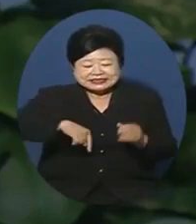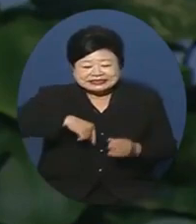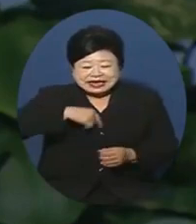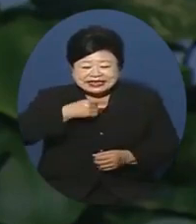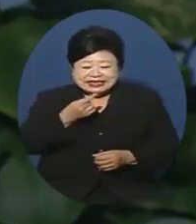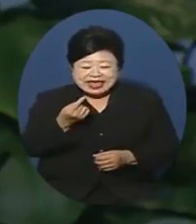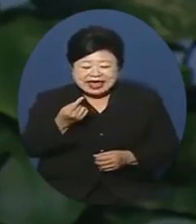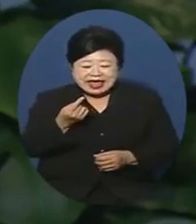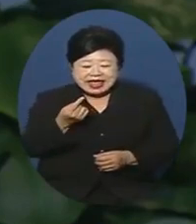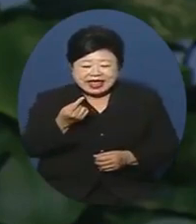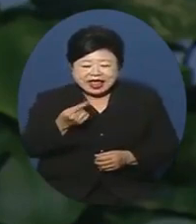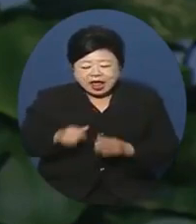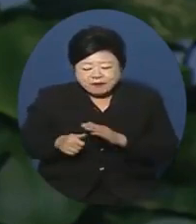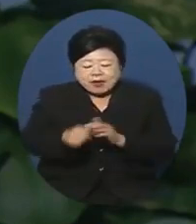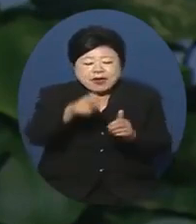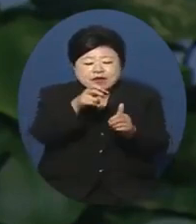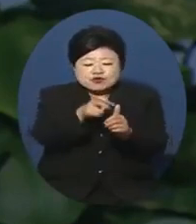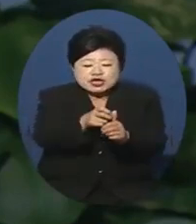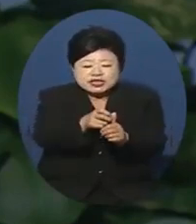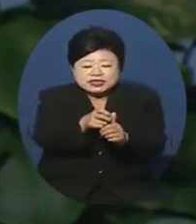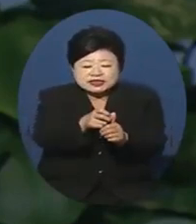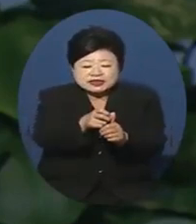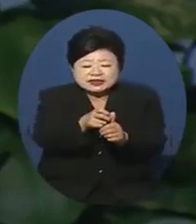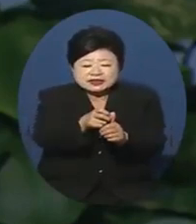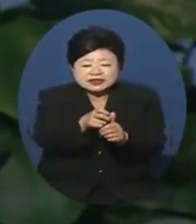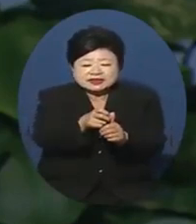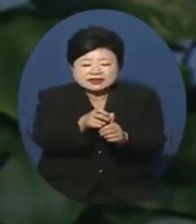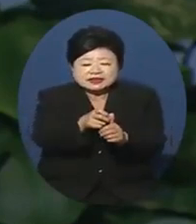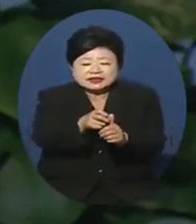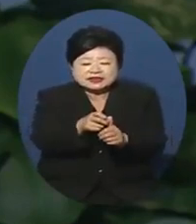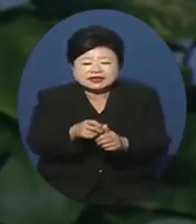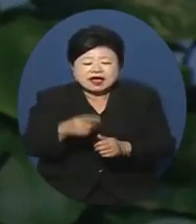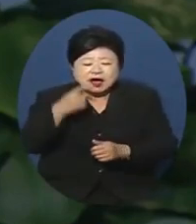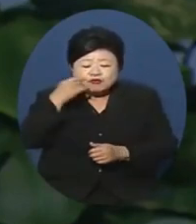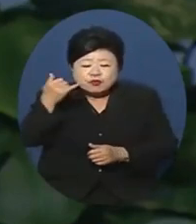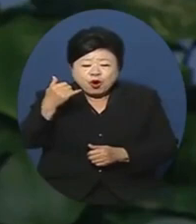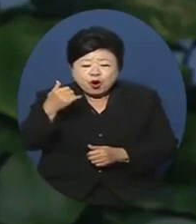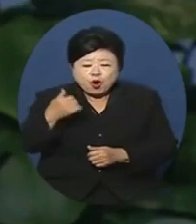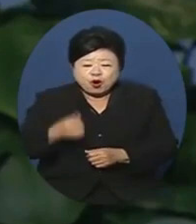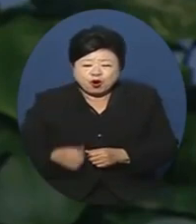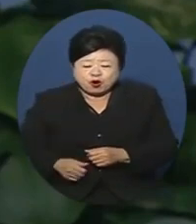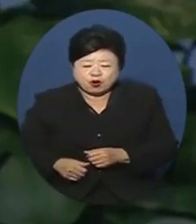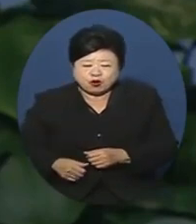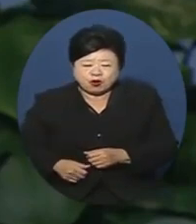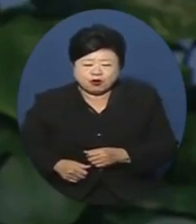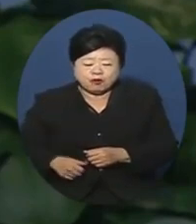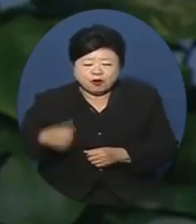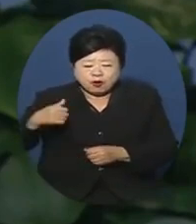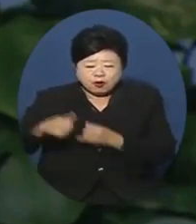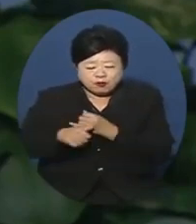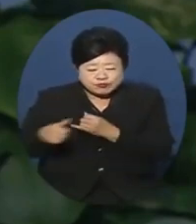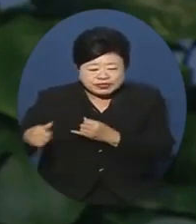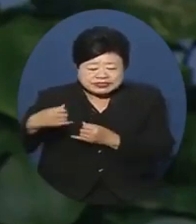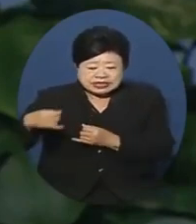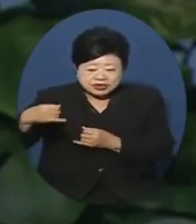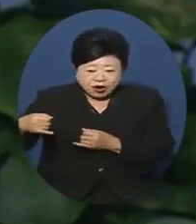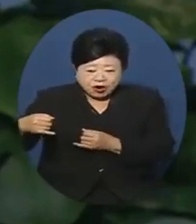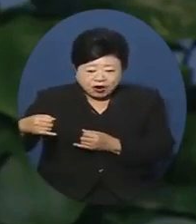자기의 뱀에 물린 부모 처자를 데리고